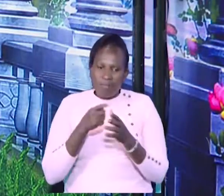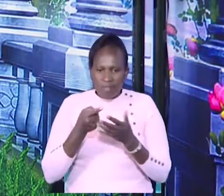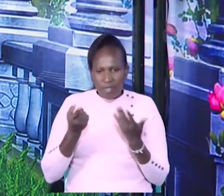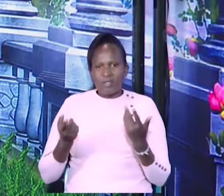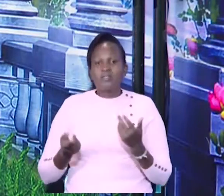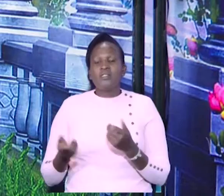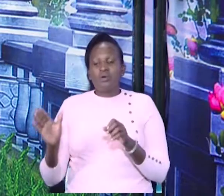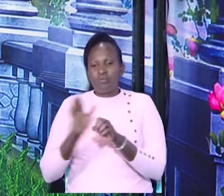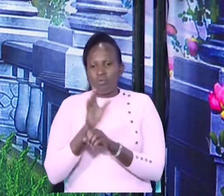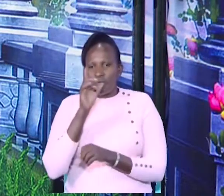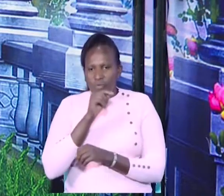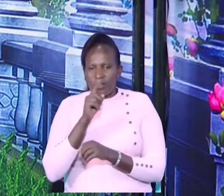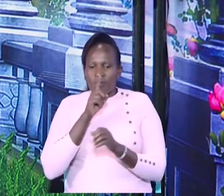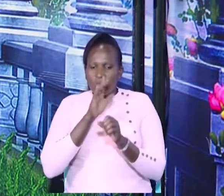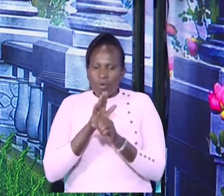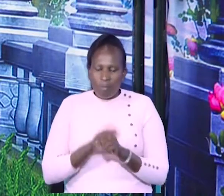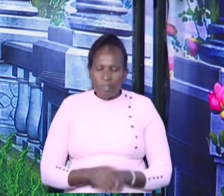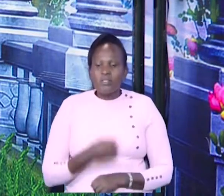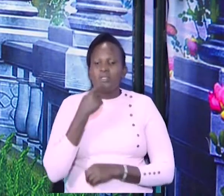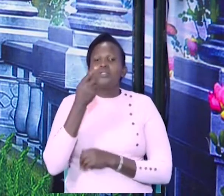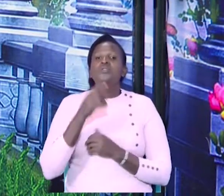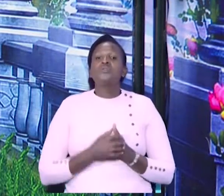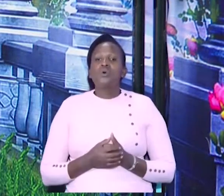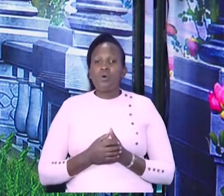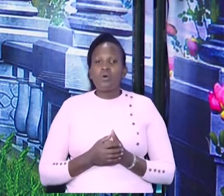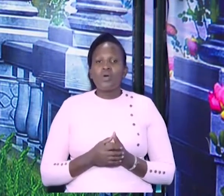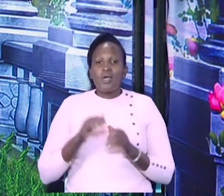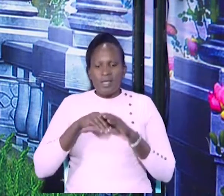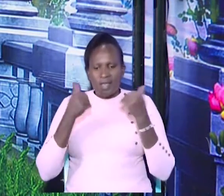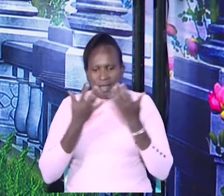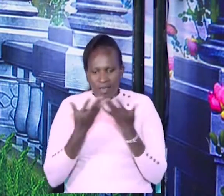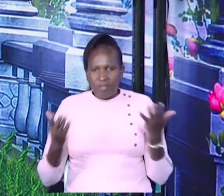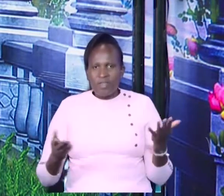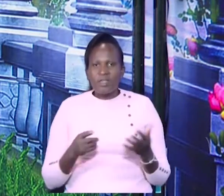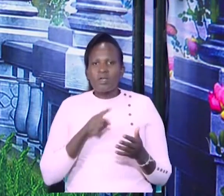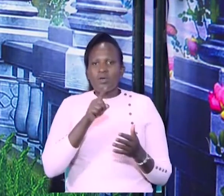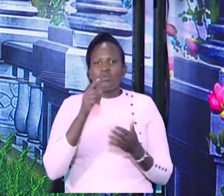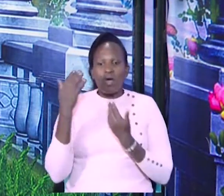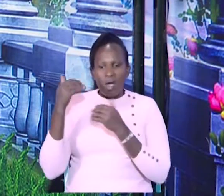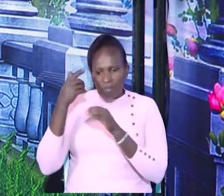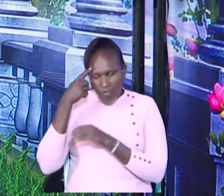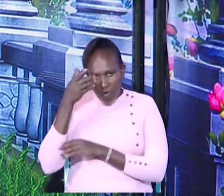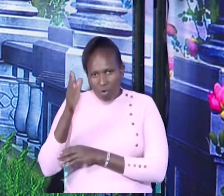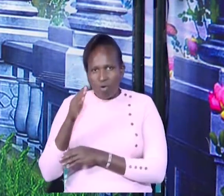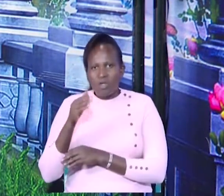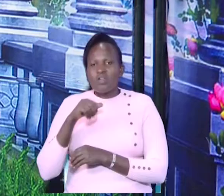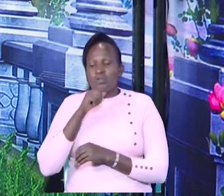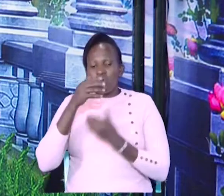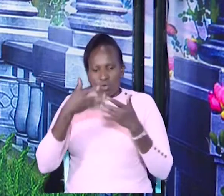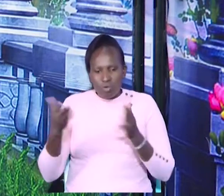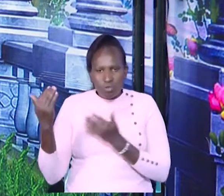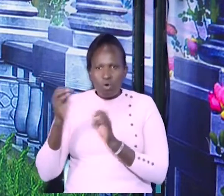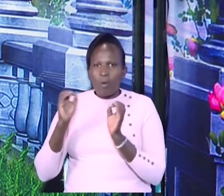akaweza kutimiza ile ahadi. Kwa hivyo, kwa jambo lolote ambalo unamtumainia Mungu, don't give up, don't lose